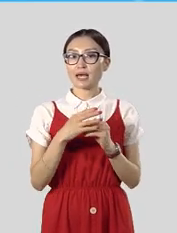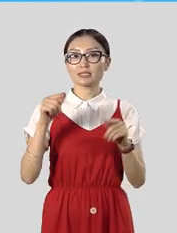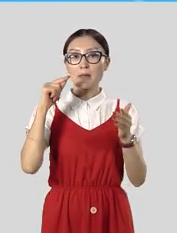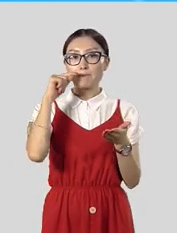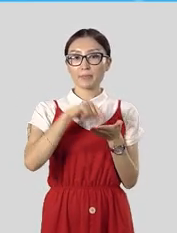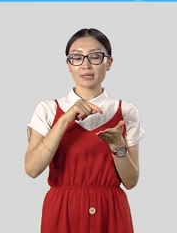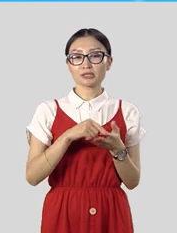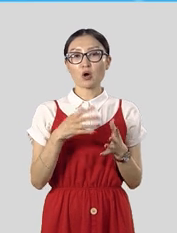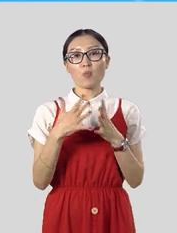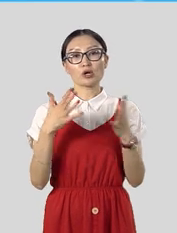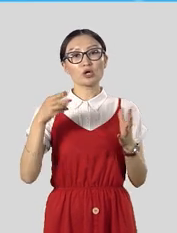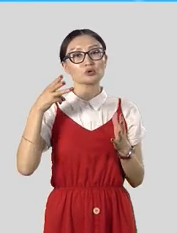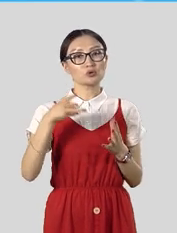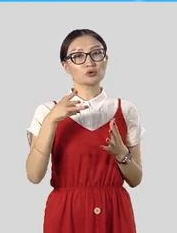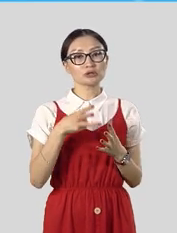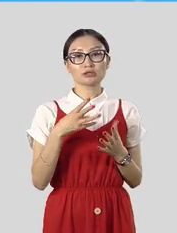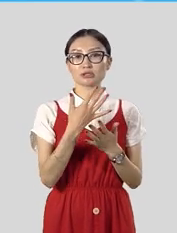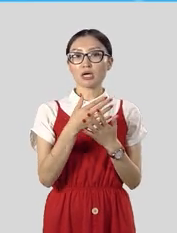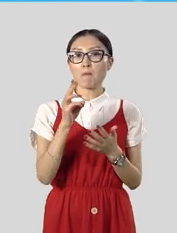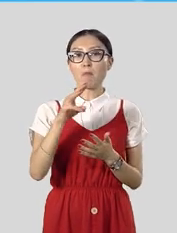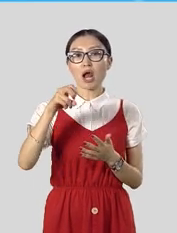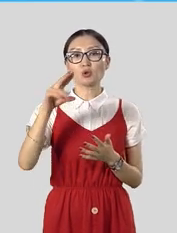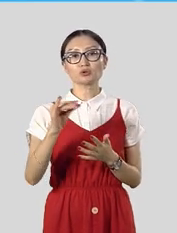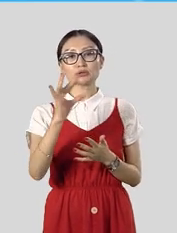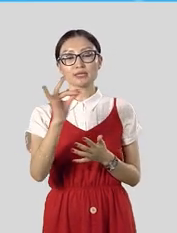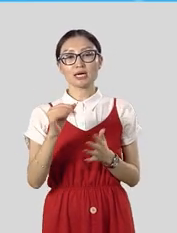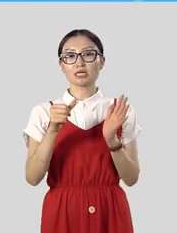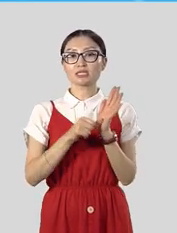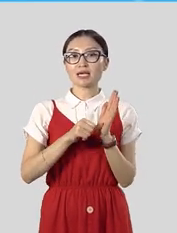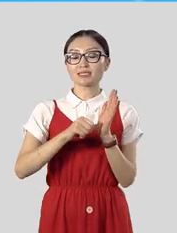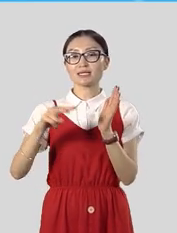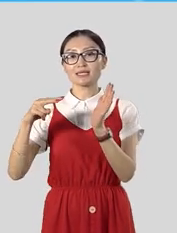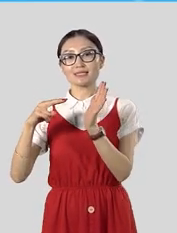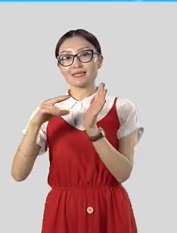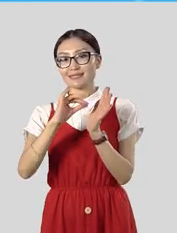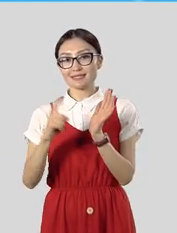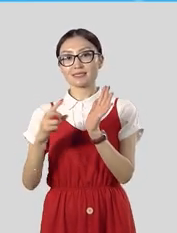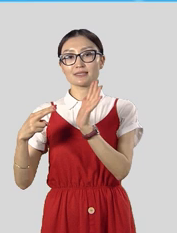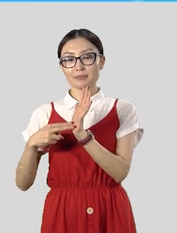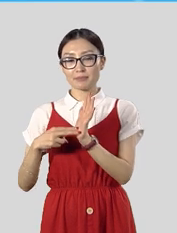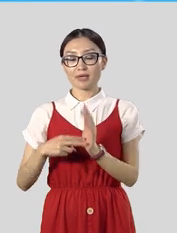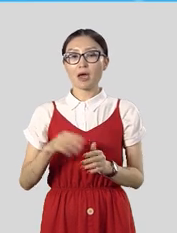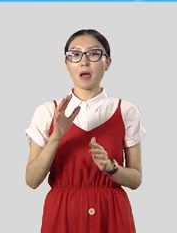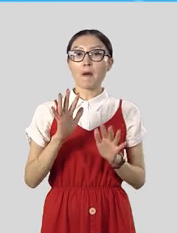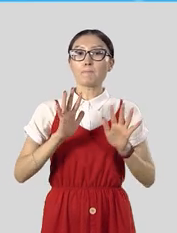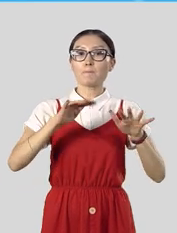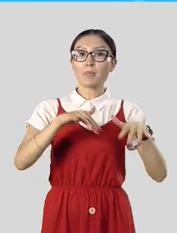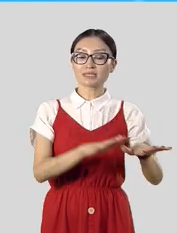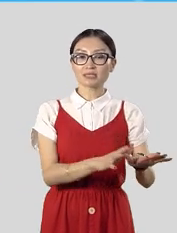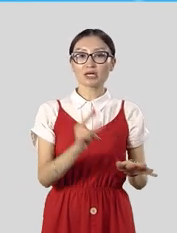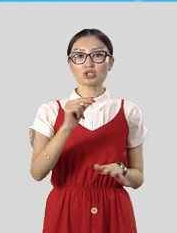птиц, более 3000 видов моллюсков, 6 из 7 существующих в мире видов морских